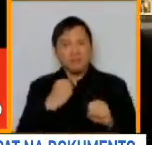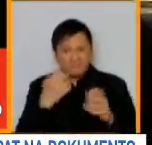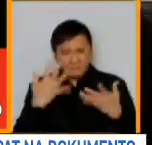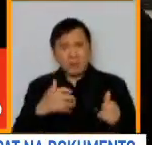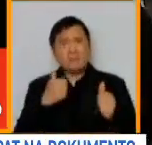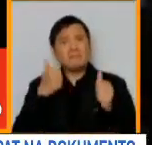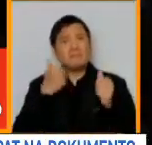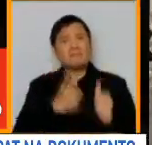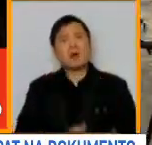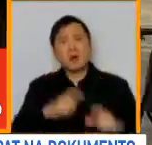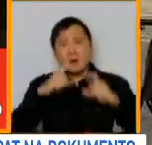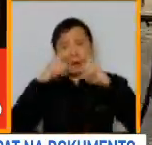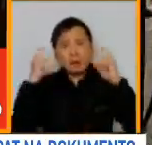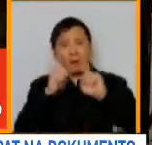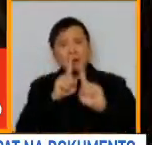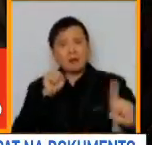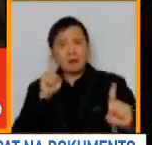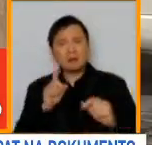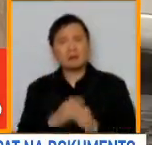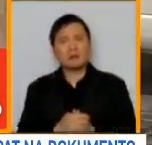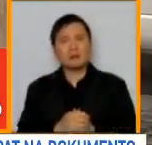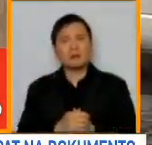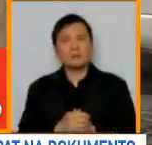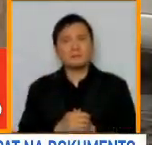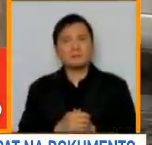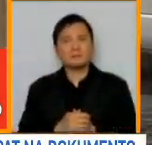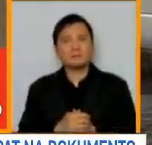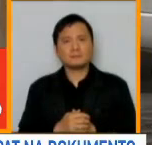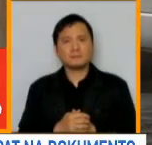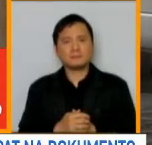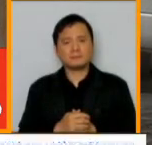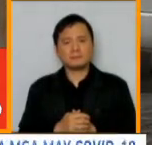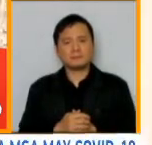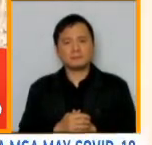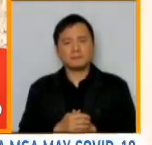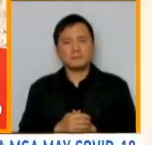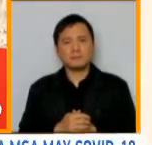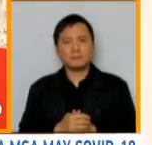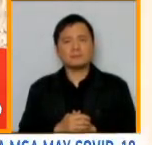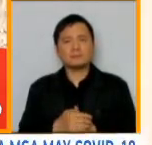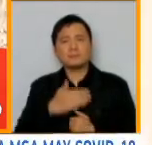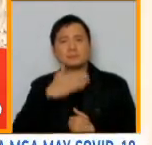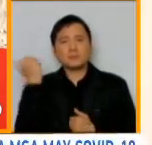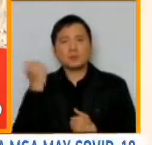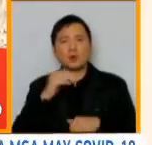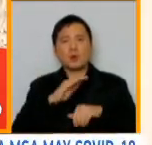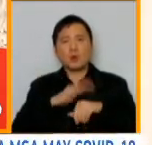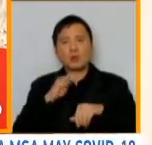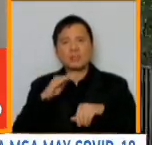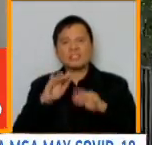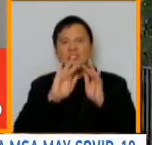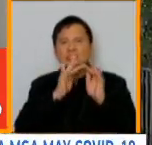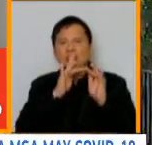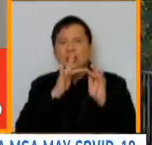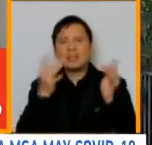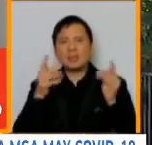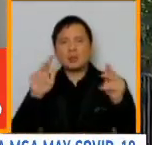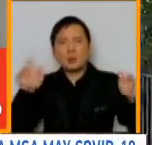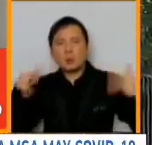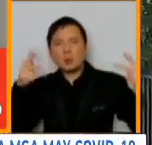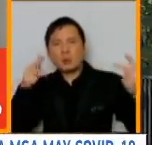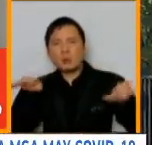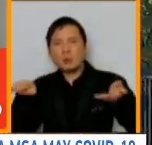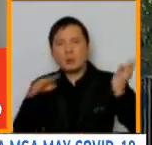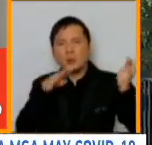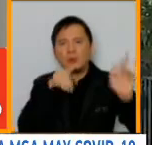deboto. Gayunman, magkaroon na lang daw sila ng online mass. Muli raw bubuksan ang simbahan ng Quiapo sa January 10, isang